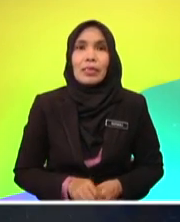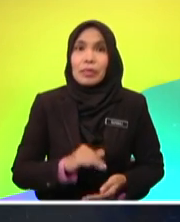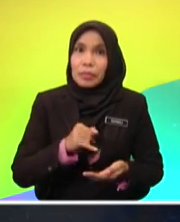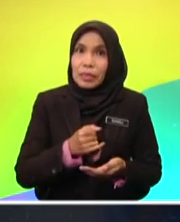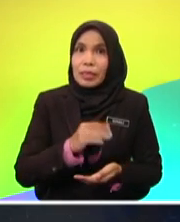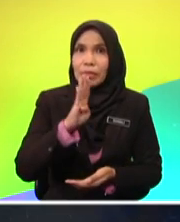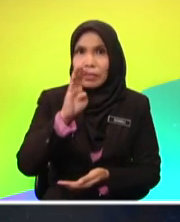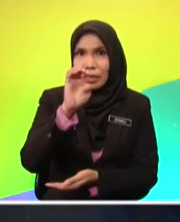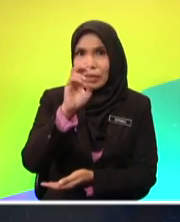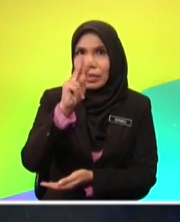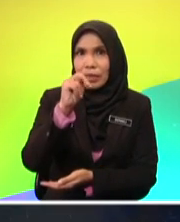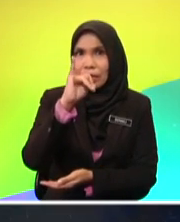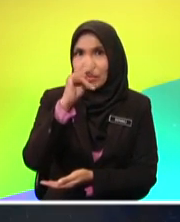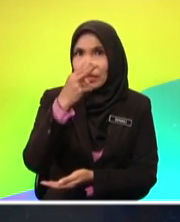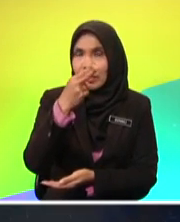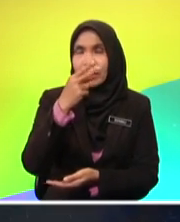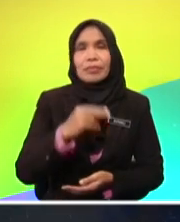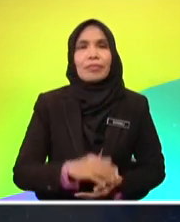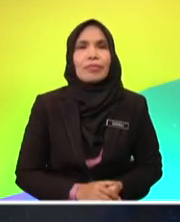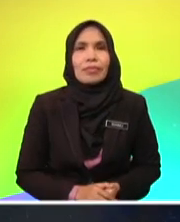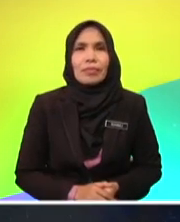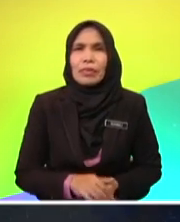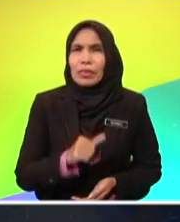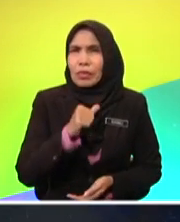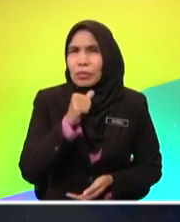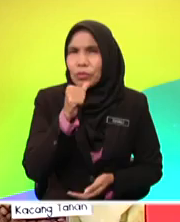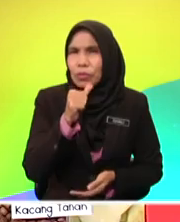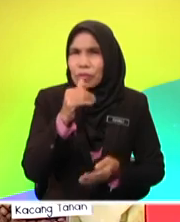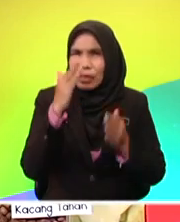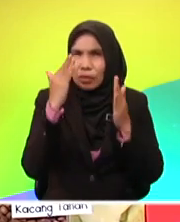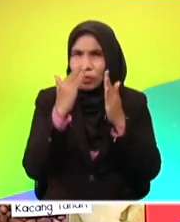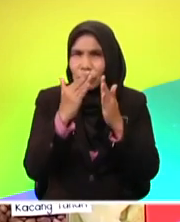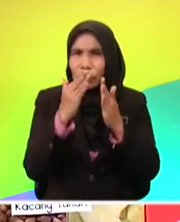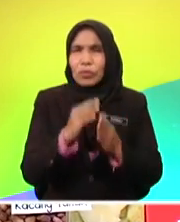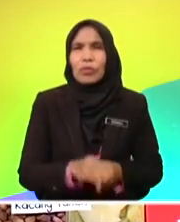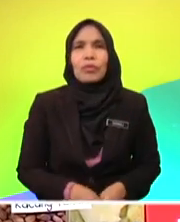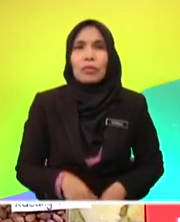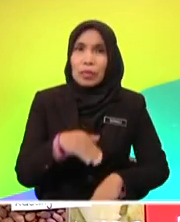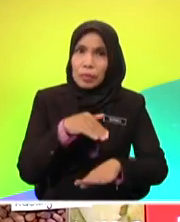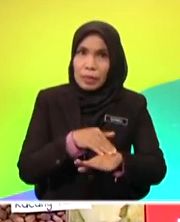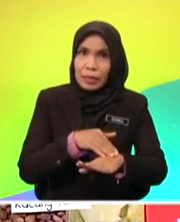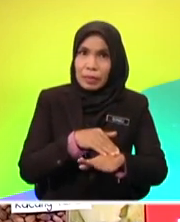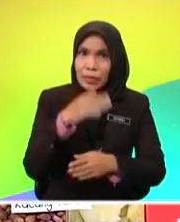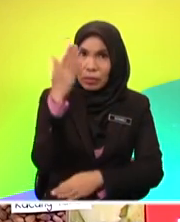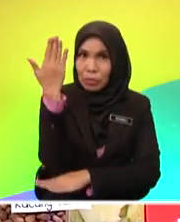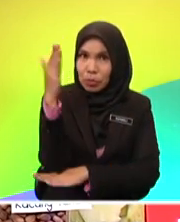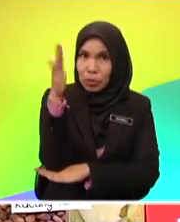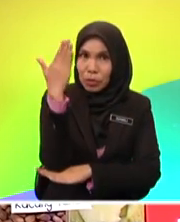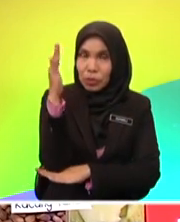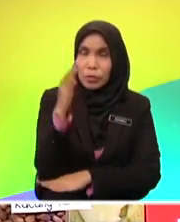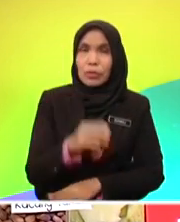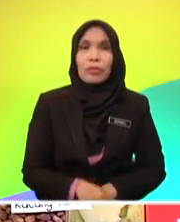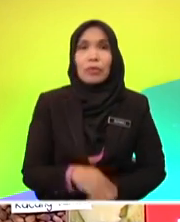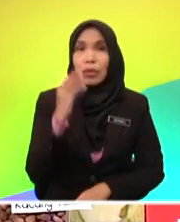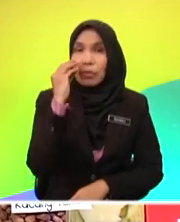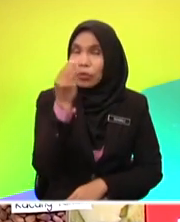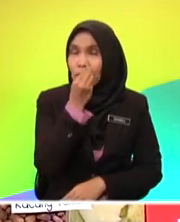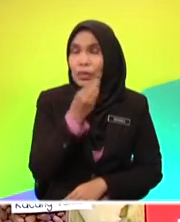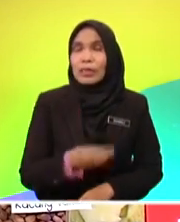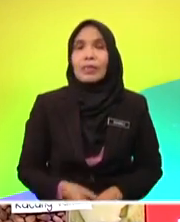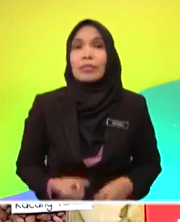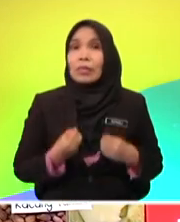tumbuhan berbunga ni tidak hanya tertumpu kepada pokok bunga-bunga hiasan. Faham. Maknanya tumbuhan berbunga termasuk juga beberapa